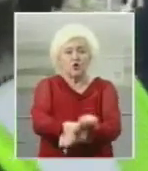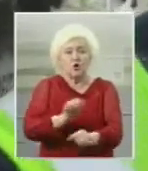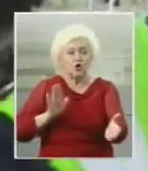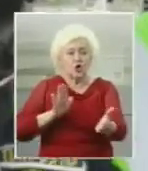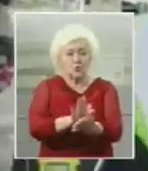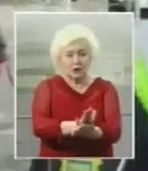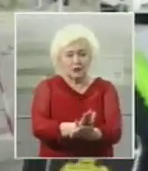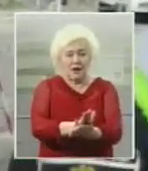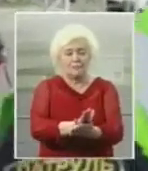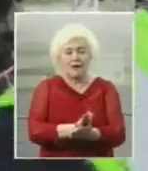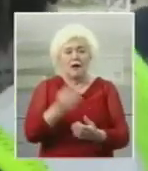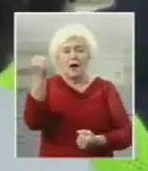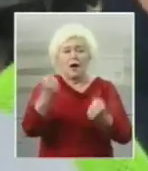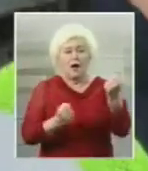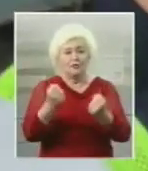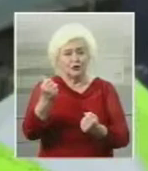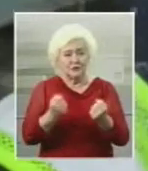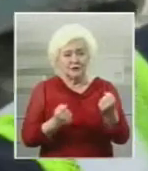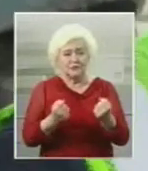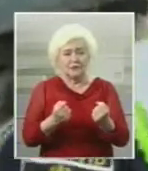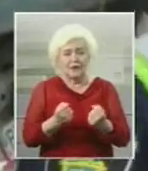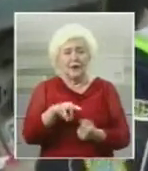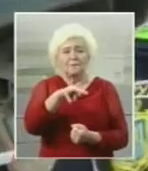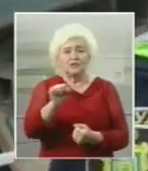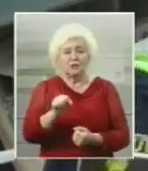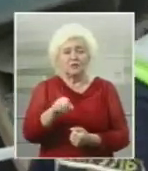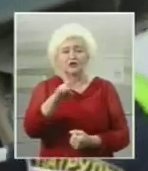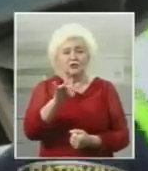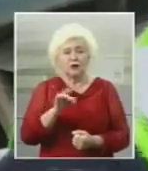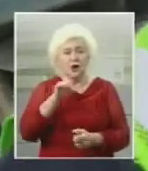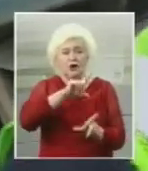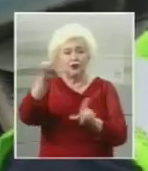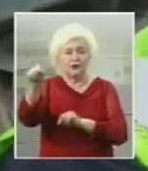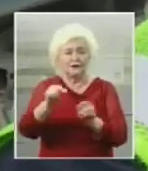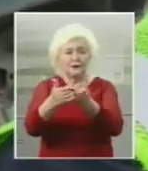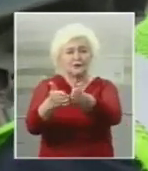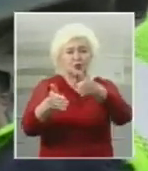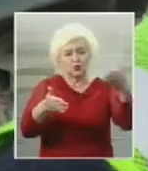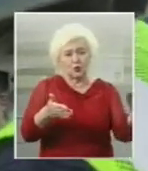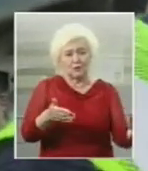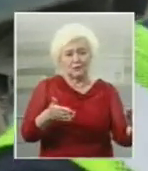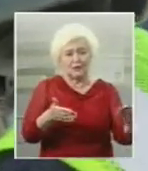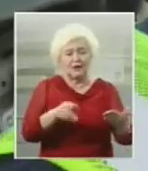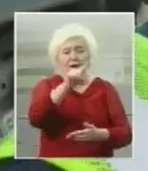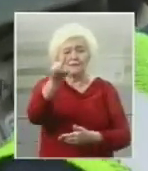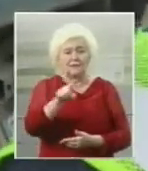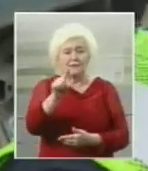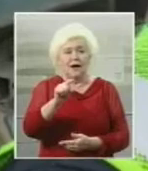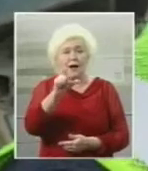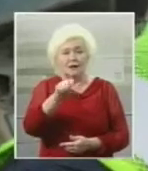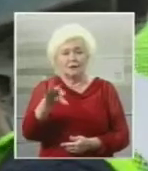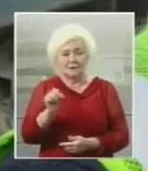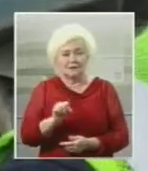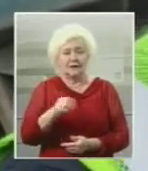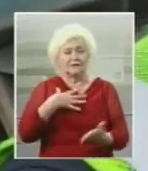гальма. Водій Mitsubishi Pajero їхав зі сторони зала ЕГРСЕК на